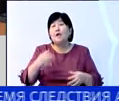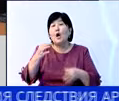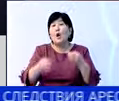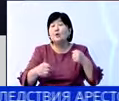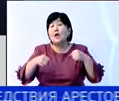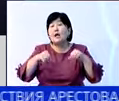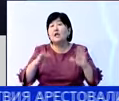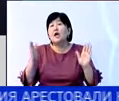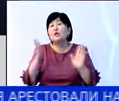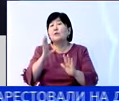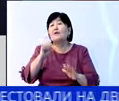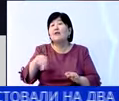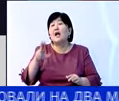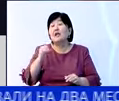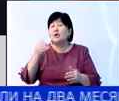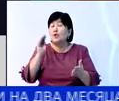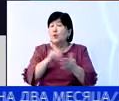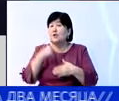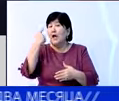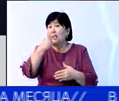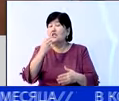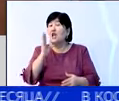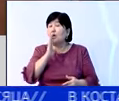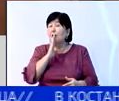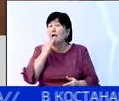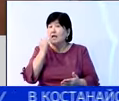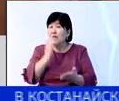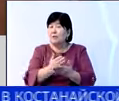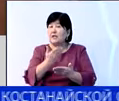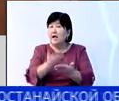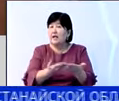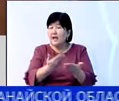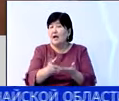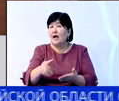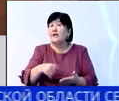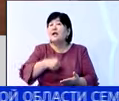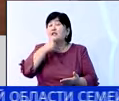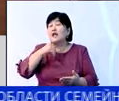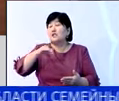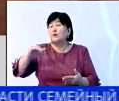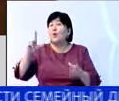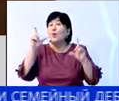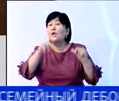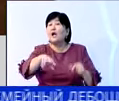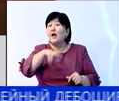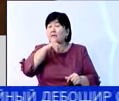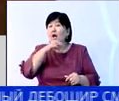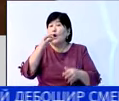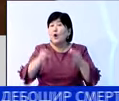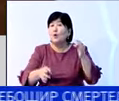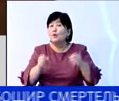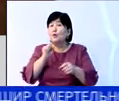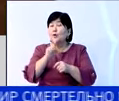решается судьба Владика. На сегодня установлена личность матери. По имеющимся данным, она со старшими детьми уехала в Корею. Судом